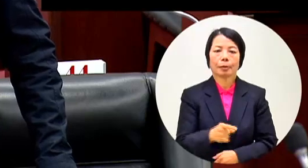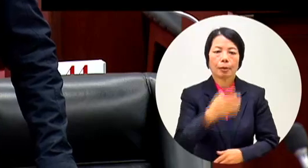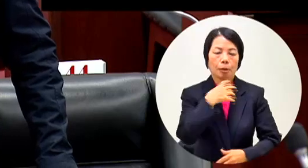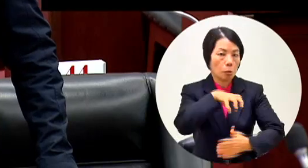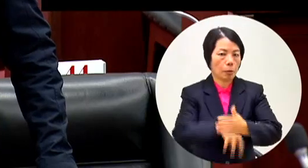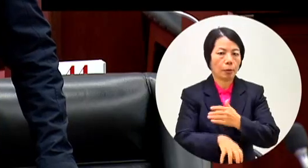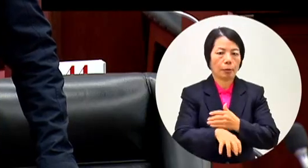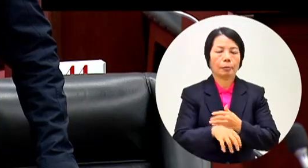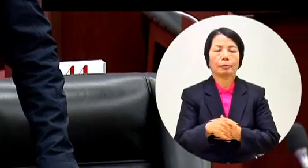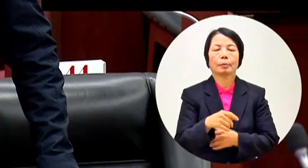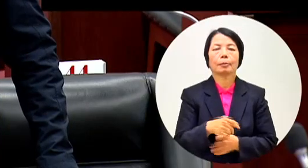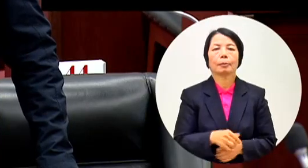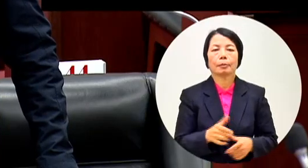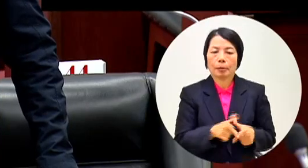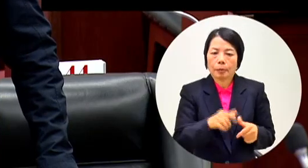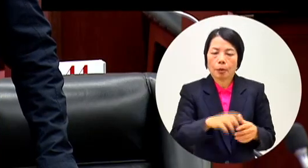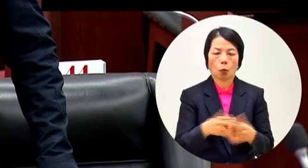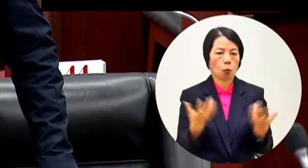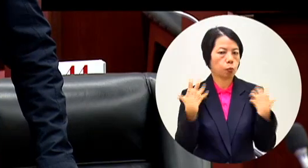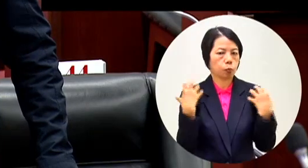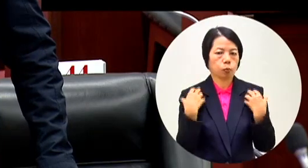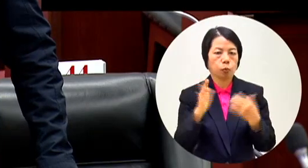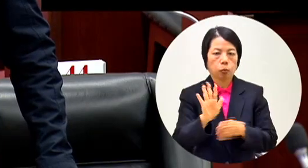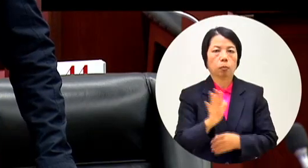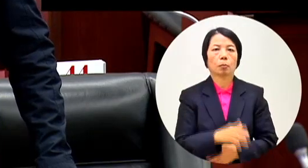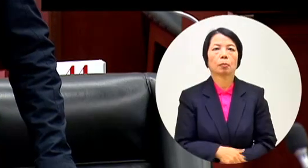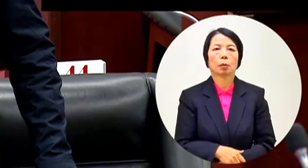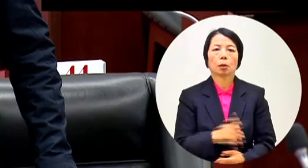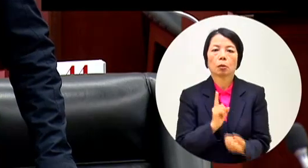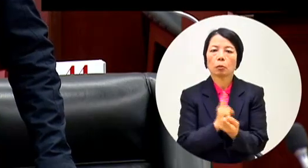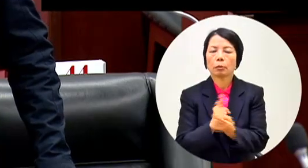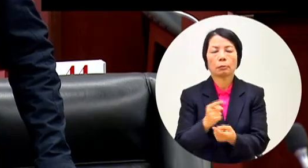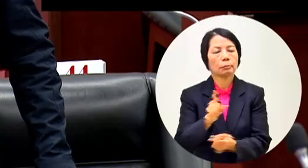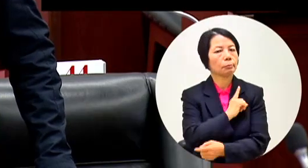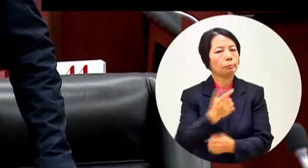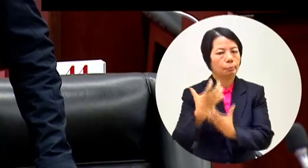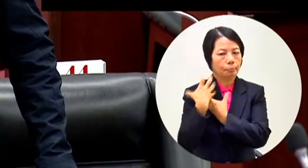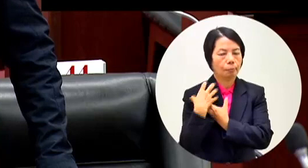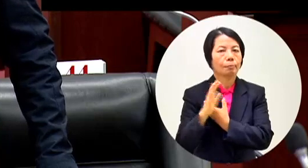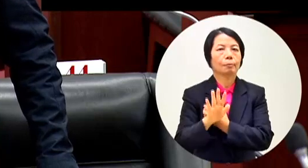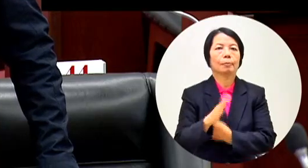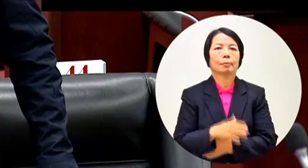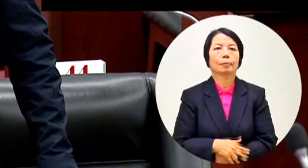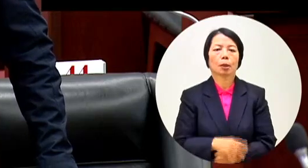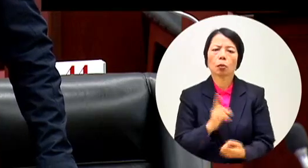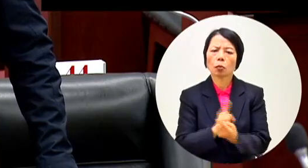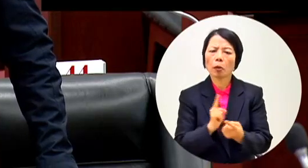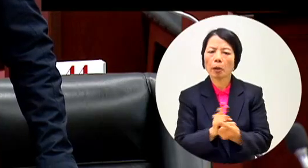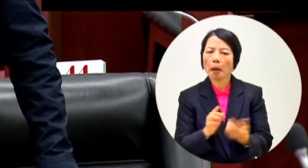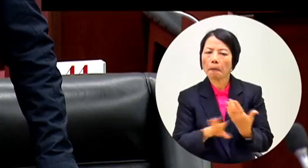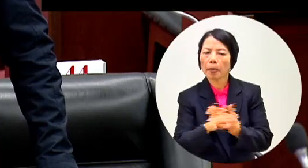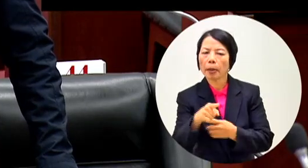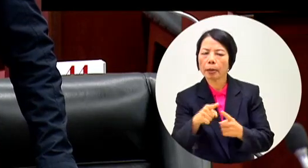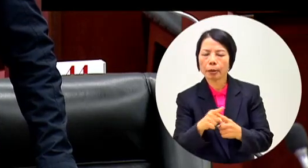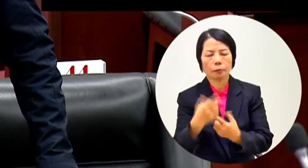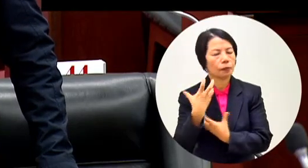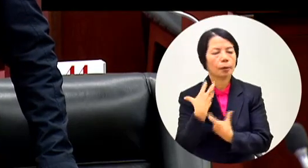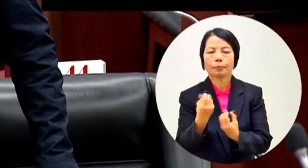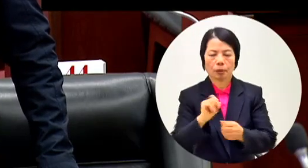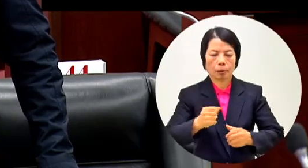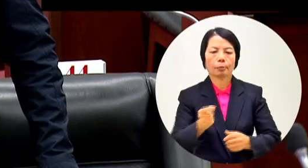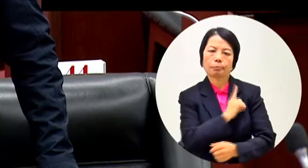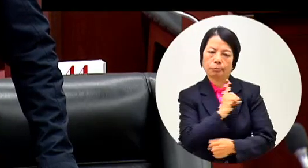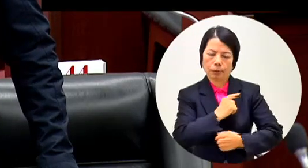对自己最大的一个负责任，不是说对谁负责任，我觉得对自己负责任，这是最重要的一句话。所以我